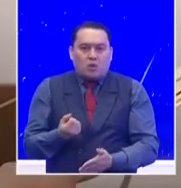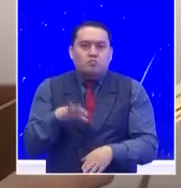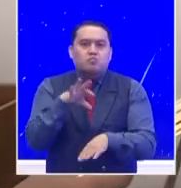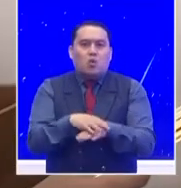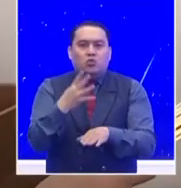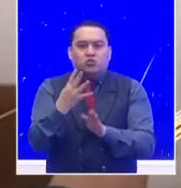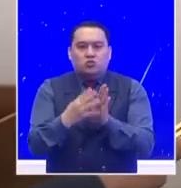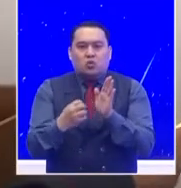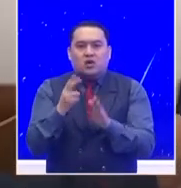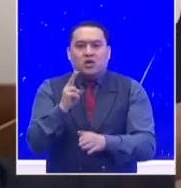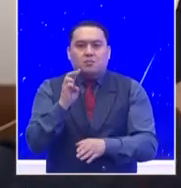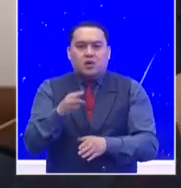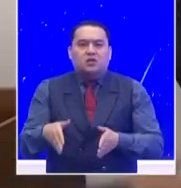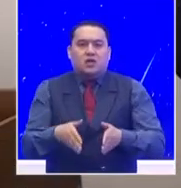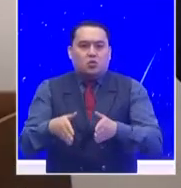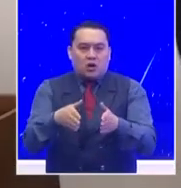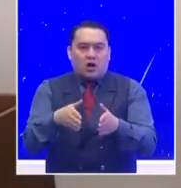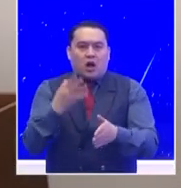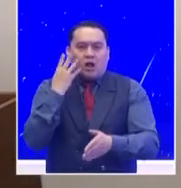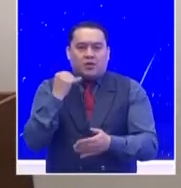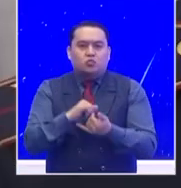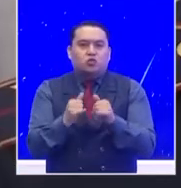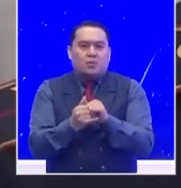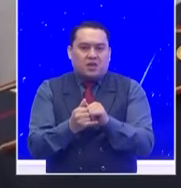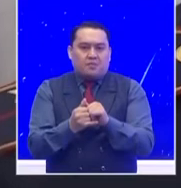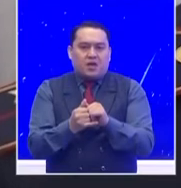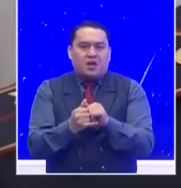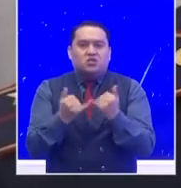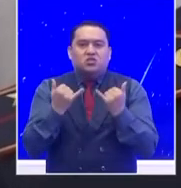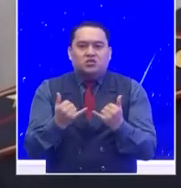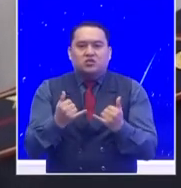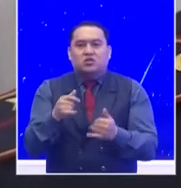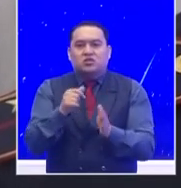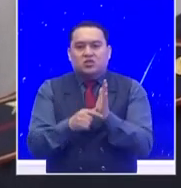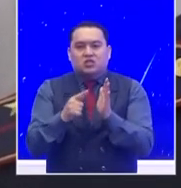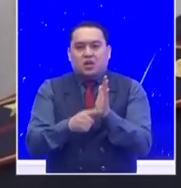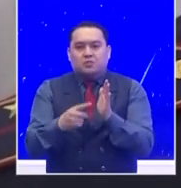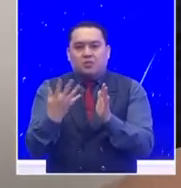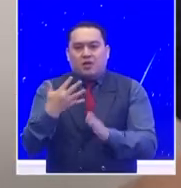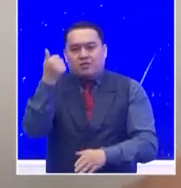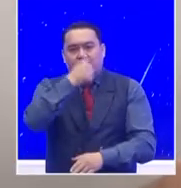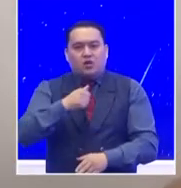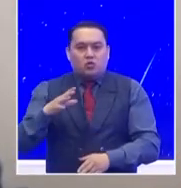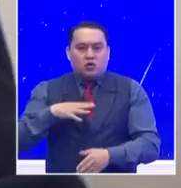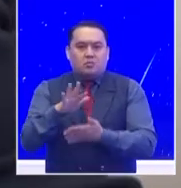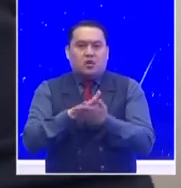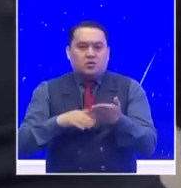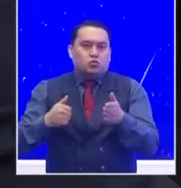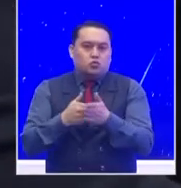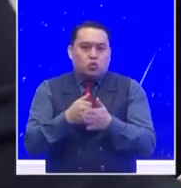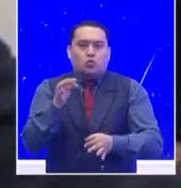на 426-м километре трассы Алматы-Ускемен. Сейчас в отношении гражданина 1975 года